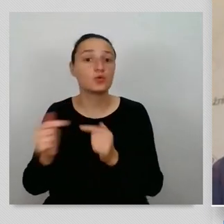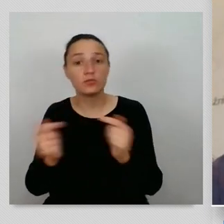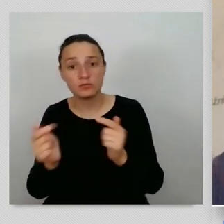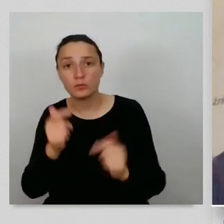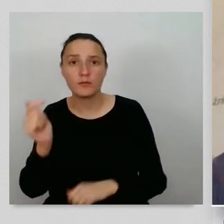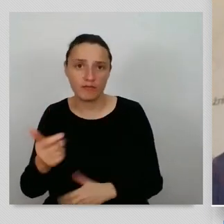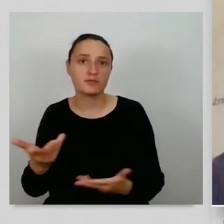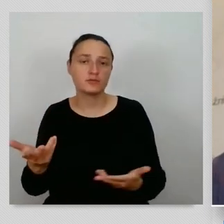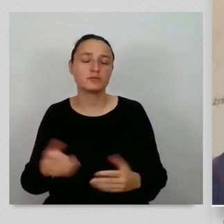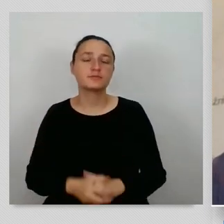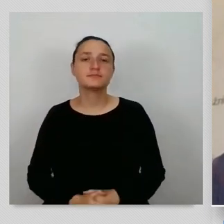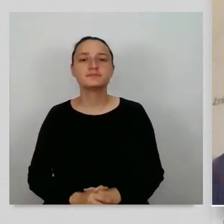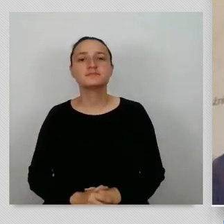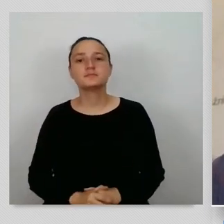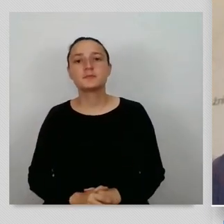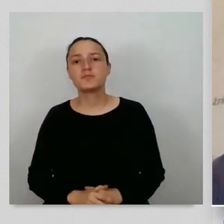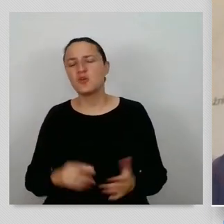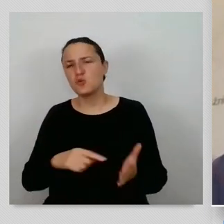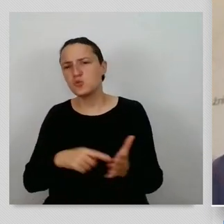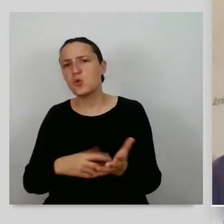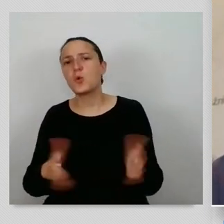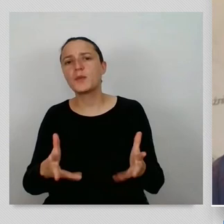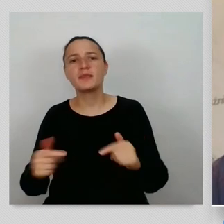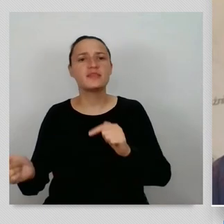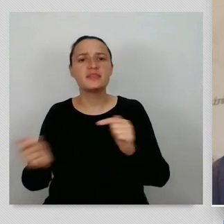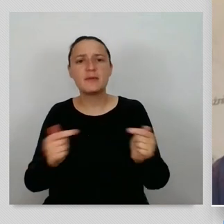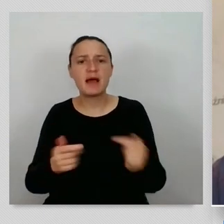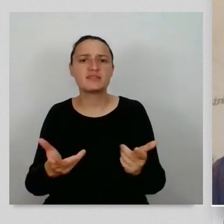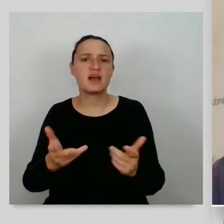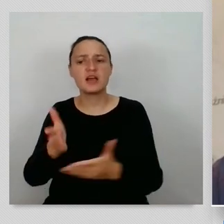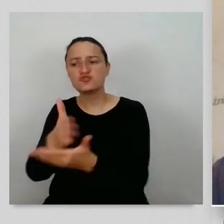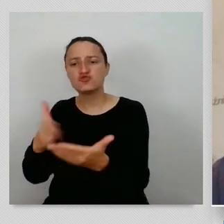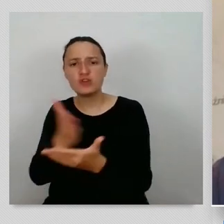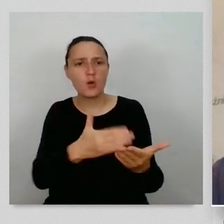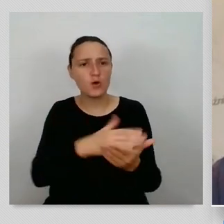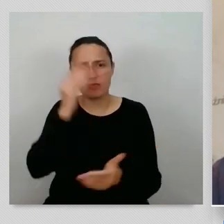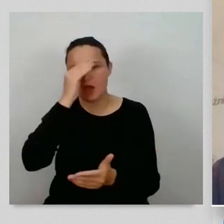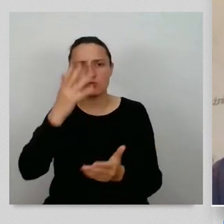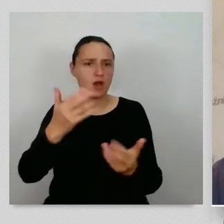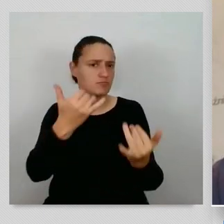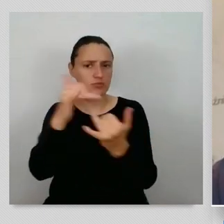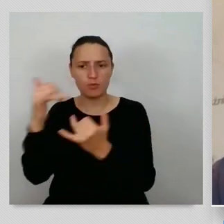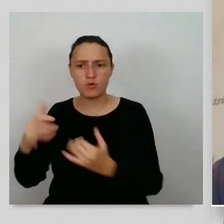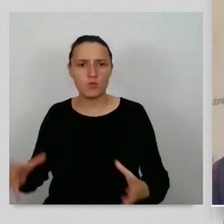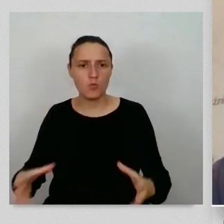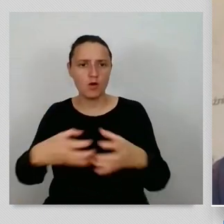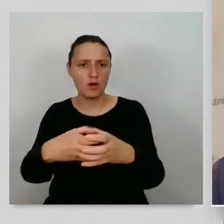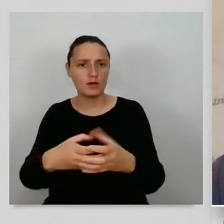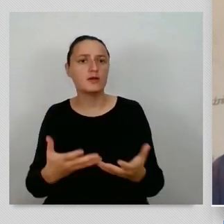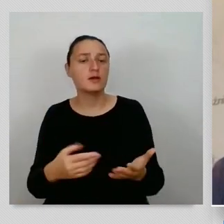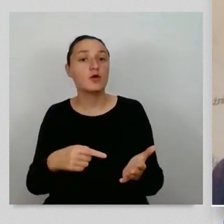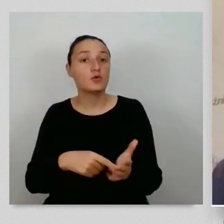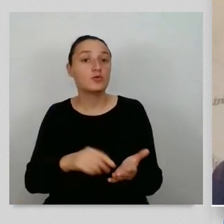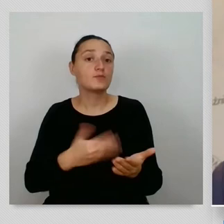debaty. To jest interdyscyplinarna debata. Ona przecież pokazuje, że zmiany środowiskowo-klimatyczne,